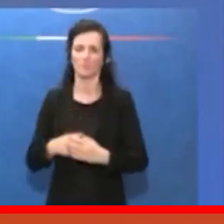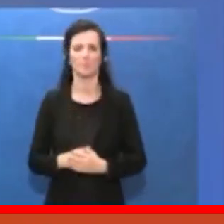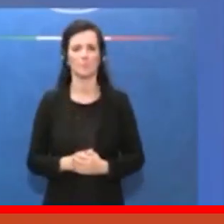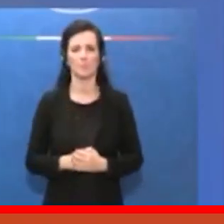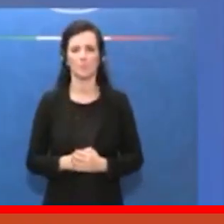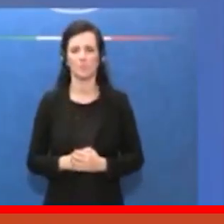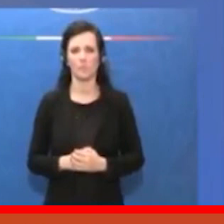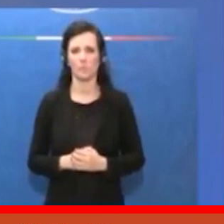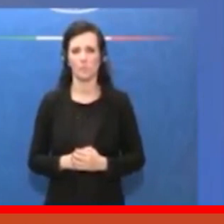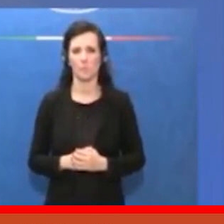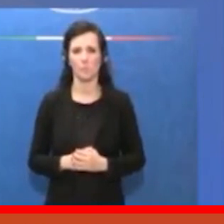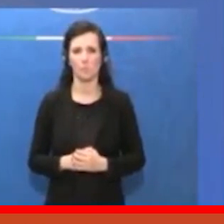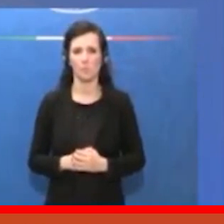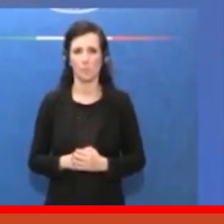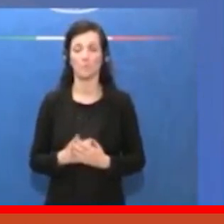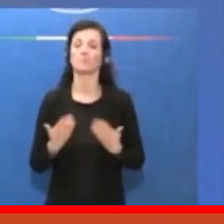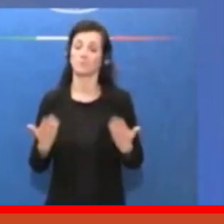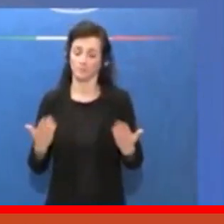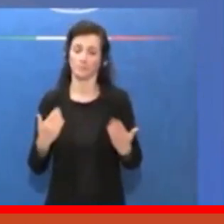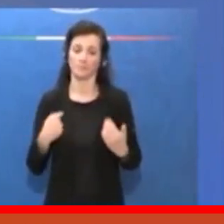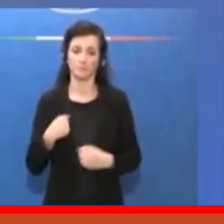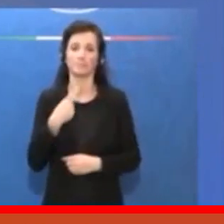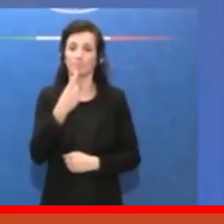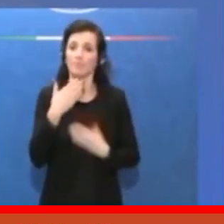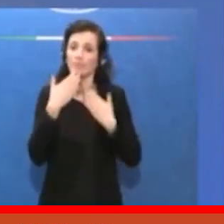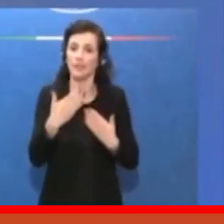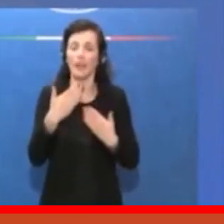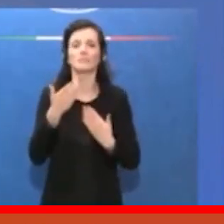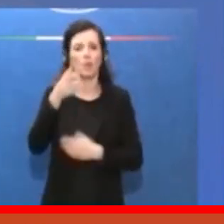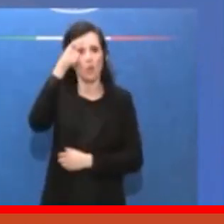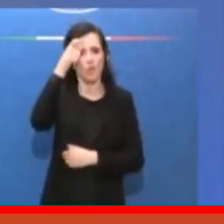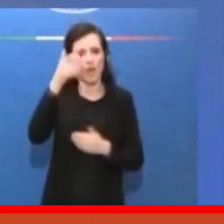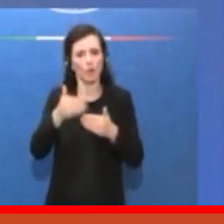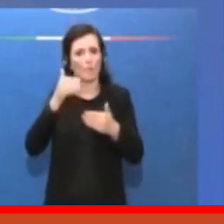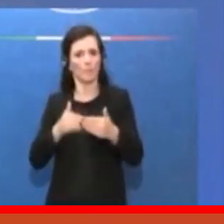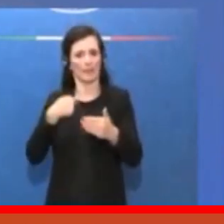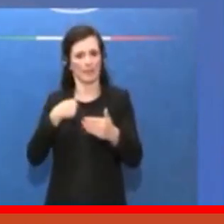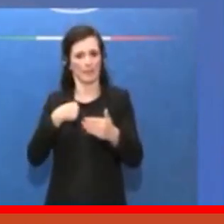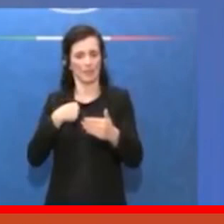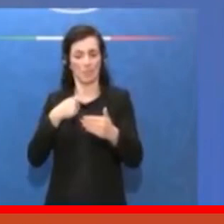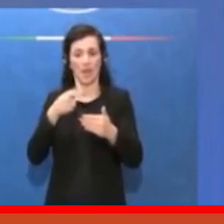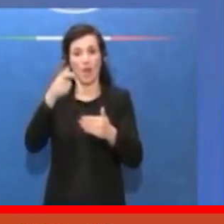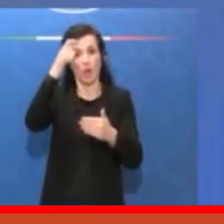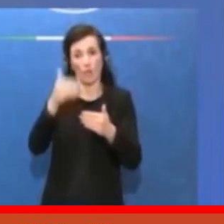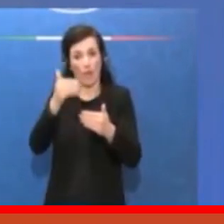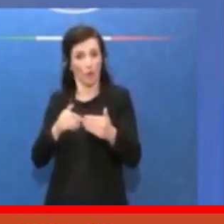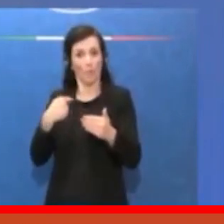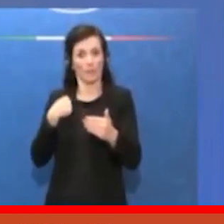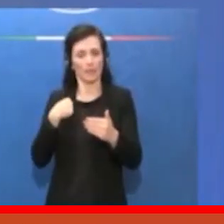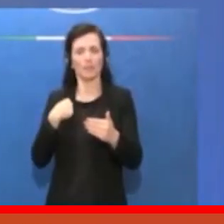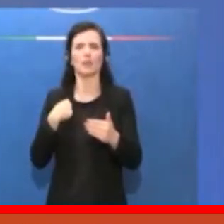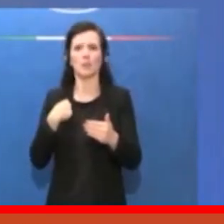Devo ringraziare anche il governo precedente. Il governo precedente si è trovato a prendere decisioni in una situazione